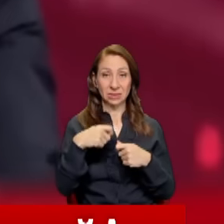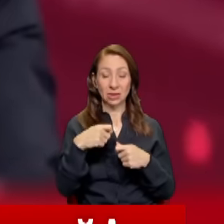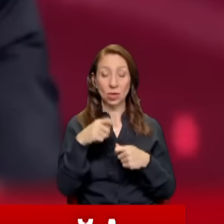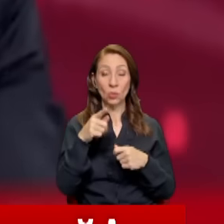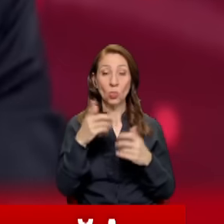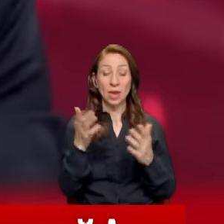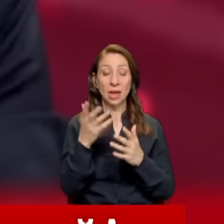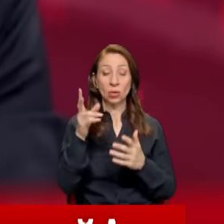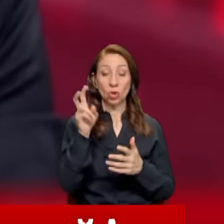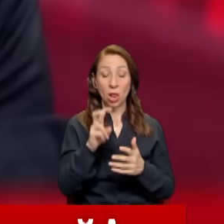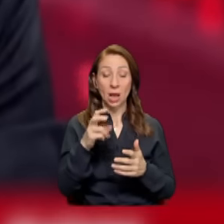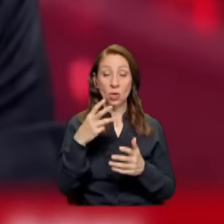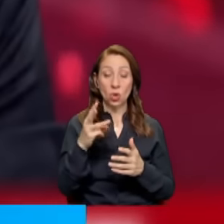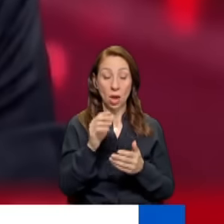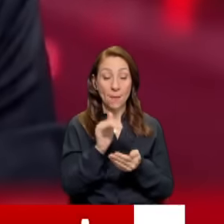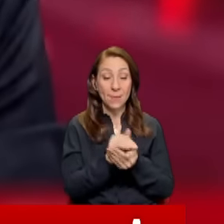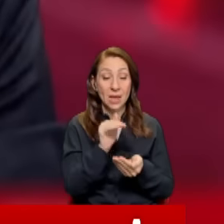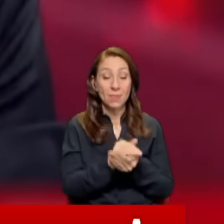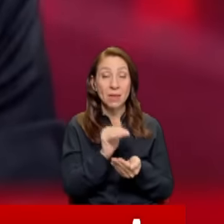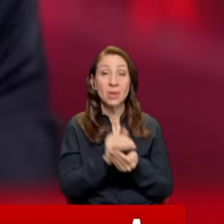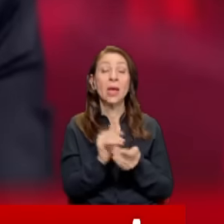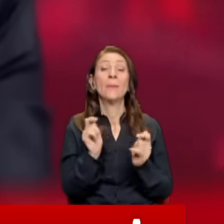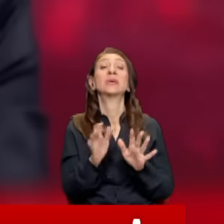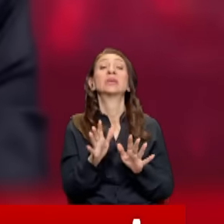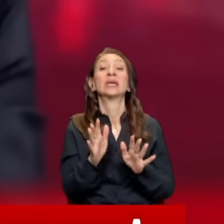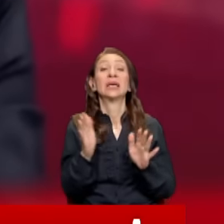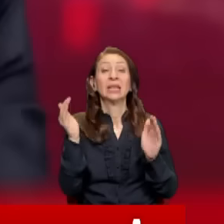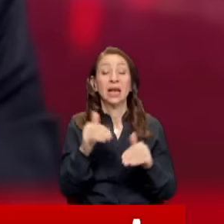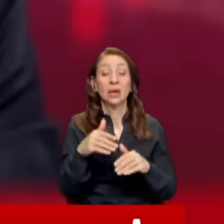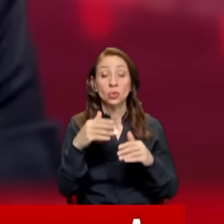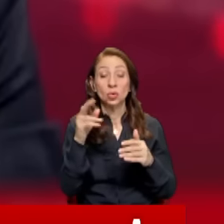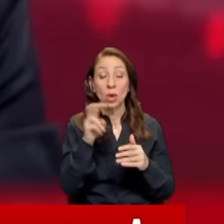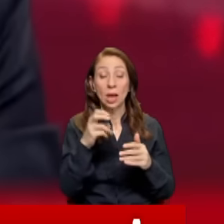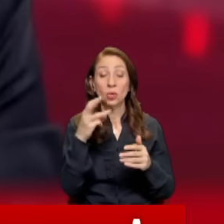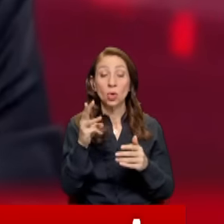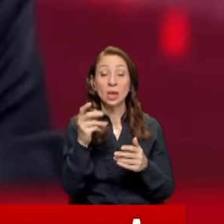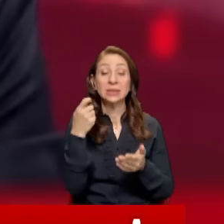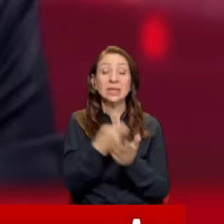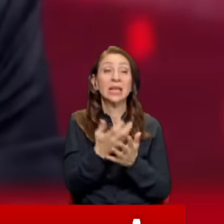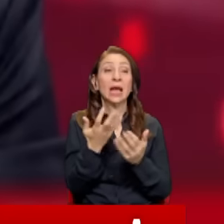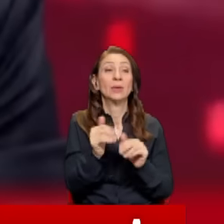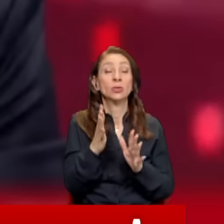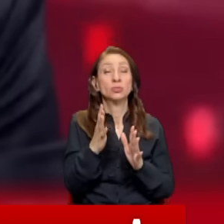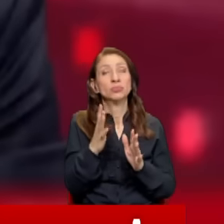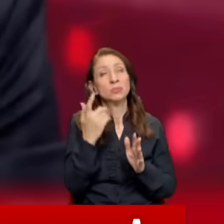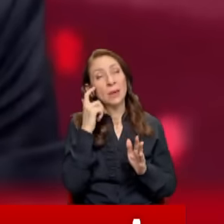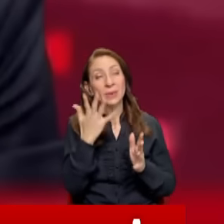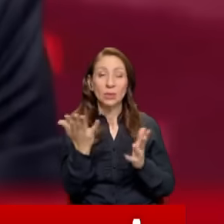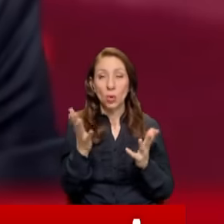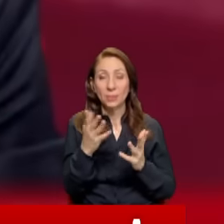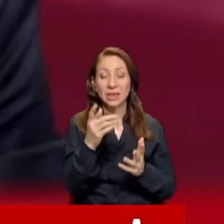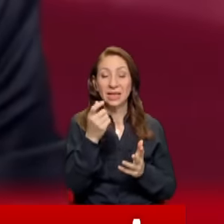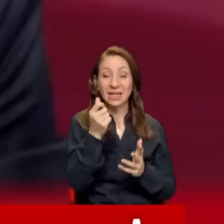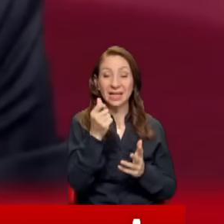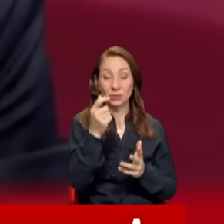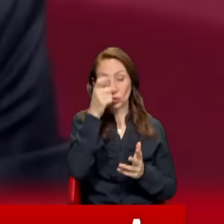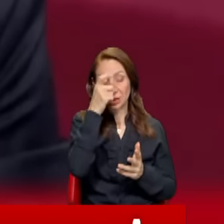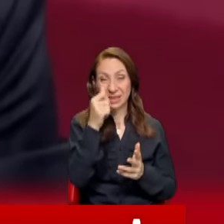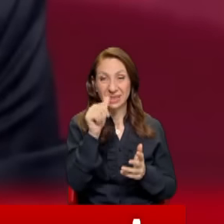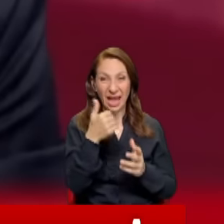bu kadar döviz biriktirmesi gelen dövizi Satın almasaydı büyük ihtimalle bırakın liranın değer